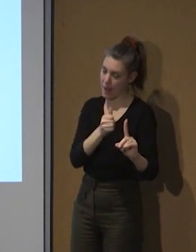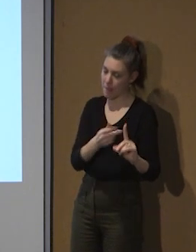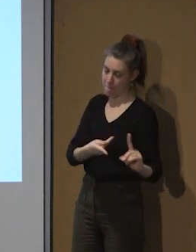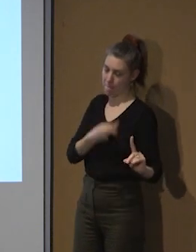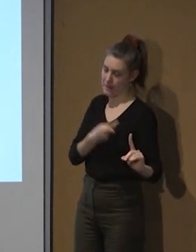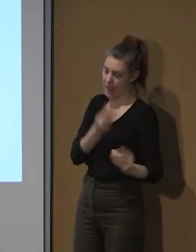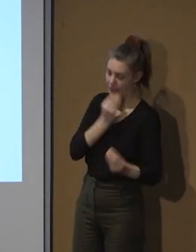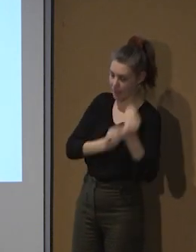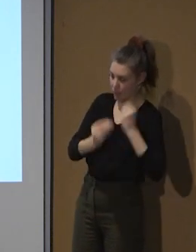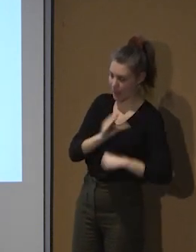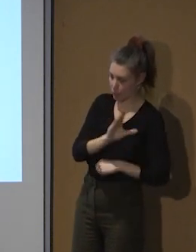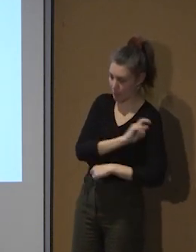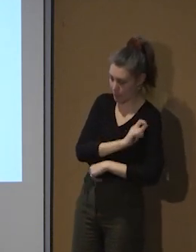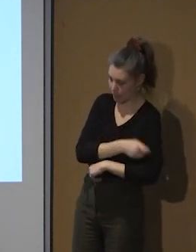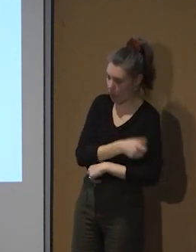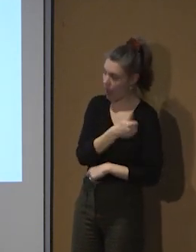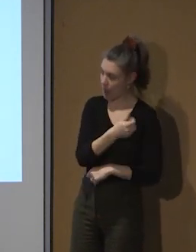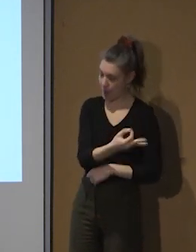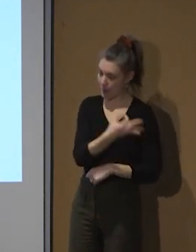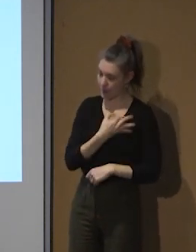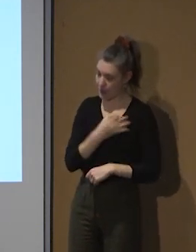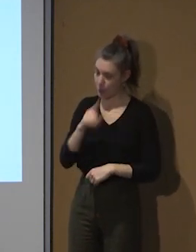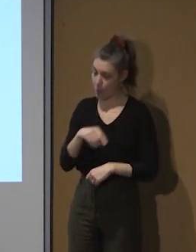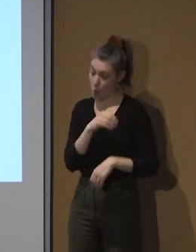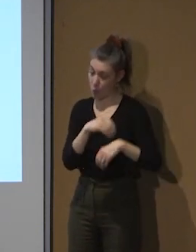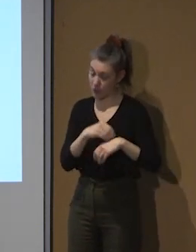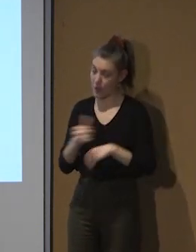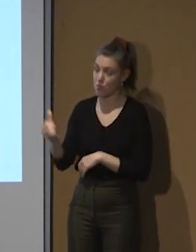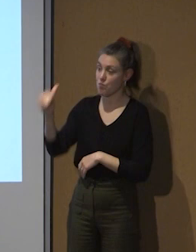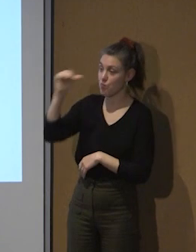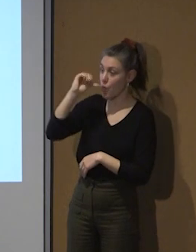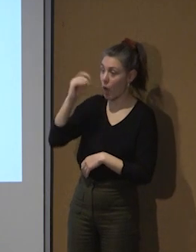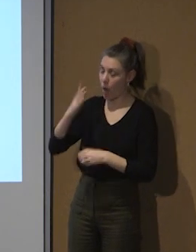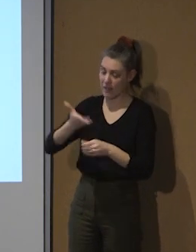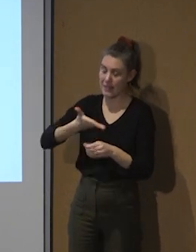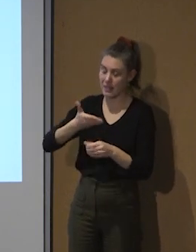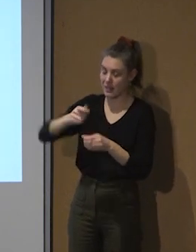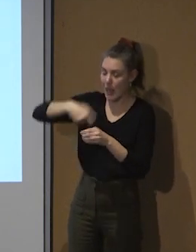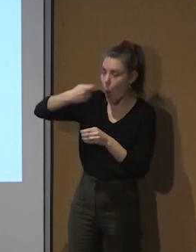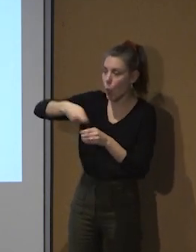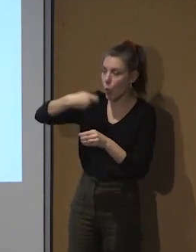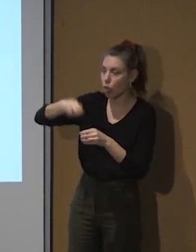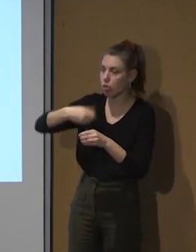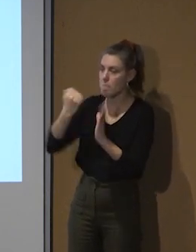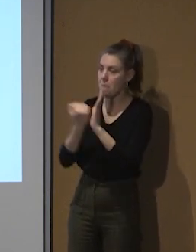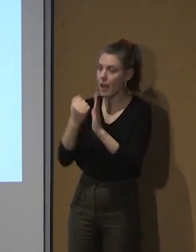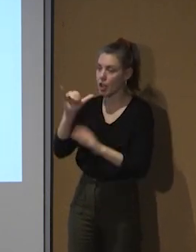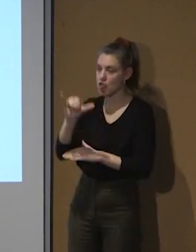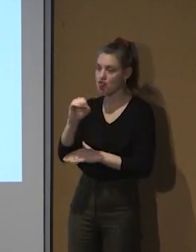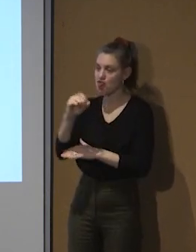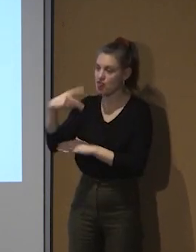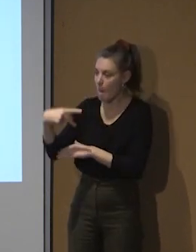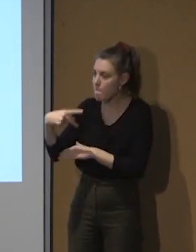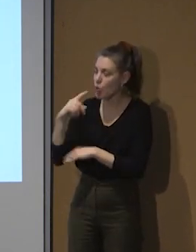juste après l'effort, de prendre un yop sucré. Juste après, et après, bien sûr, je bois régulièrement, mais voilà,